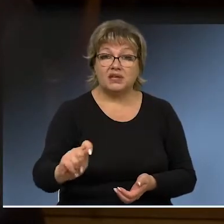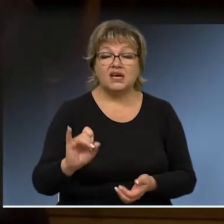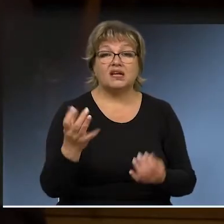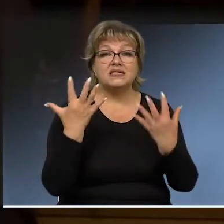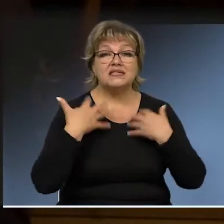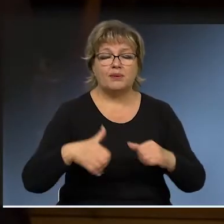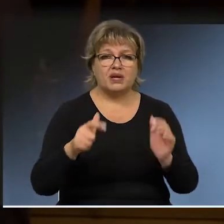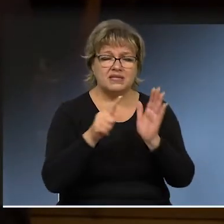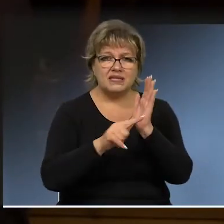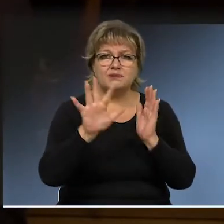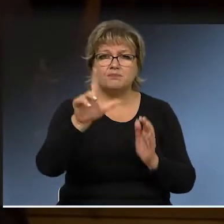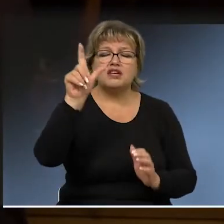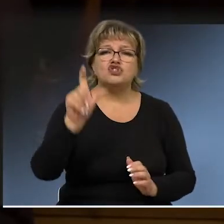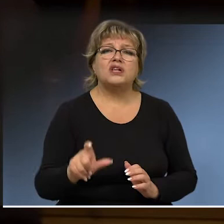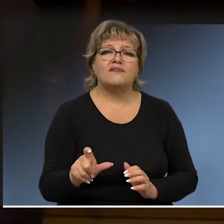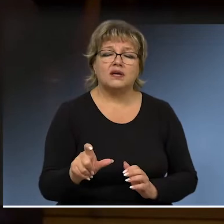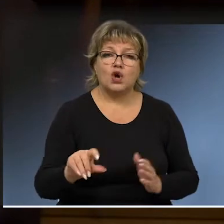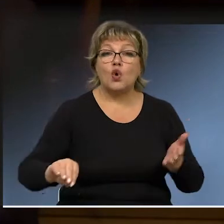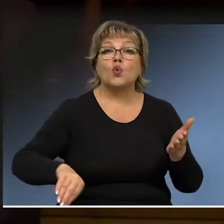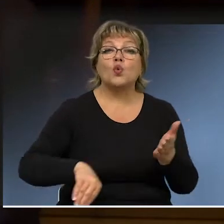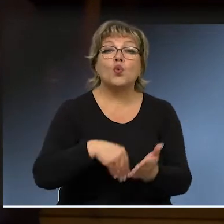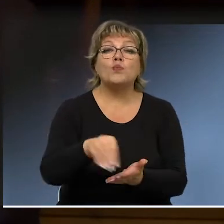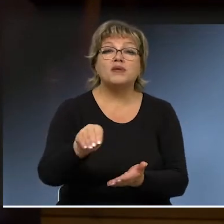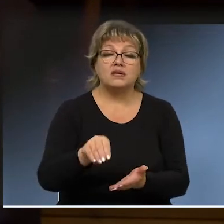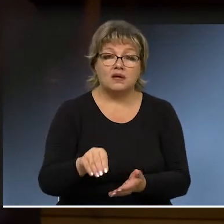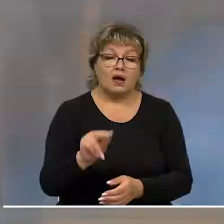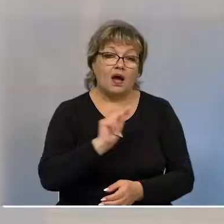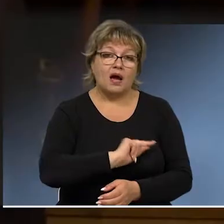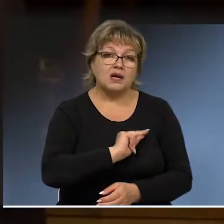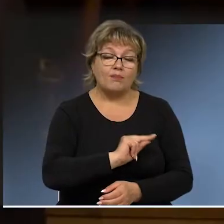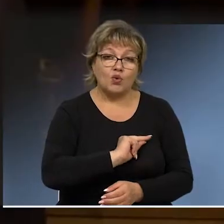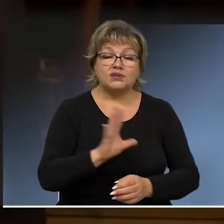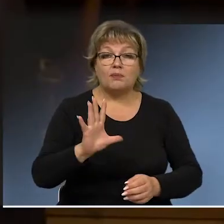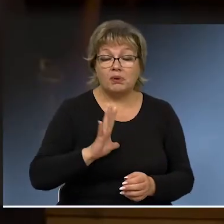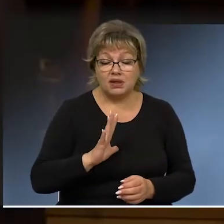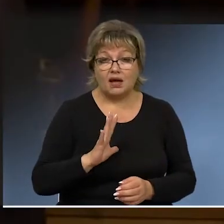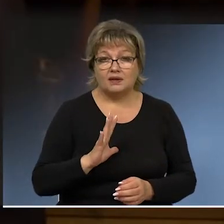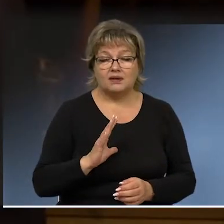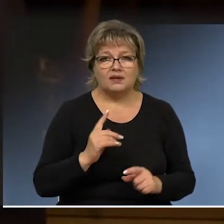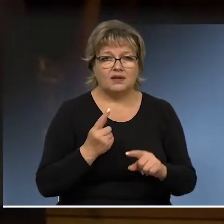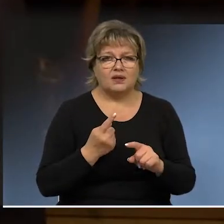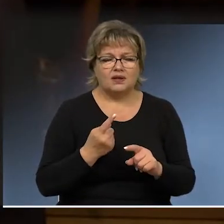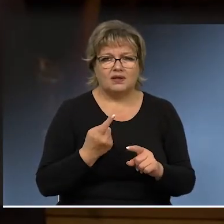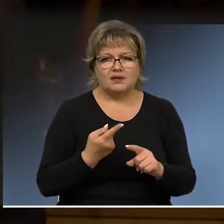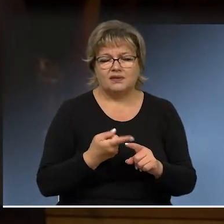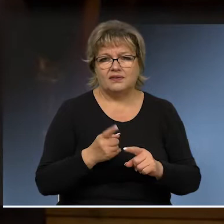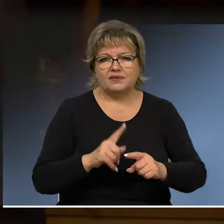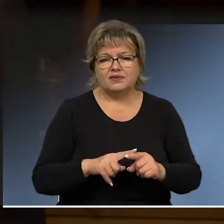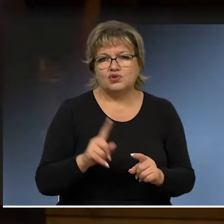приехал и забрал на 75 человек купил работа была вот это уже